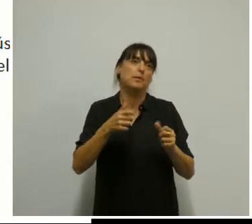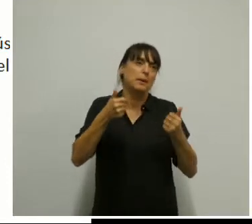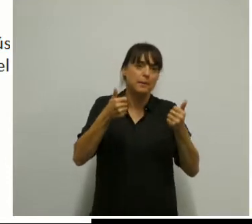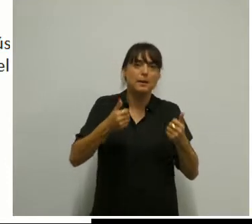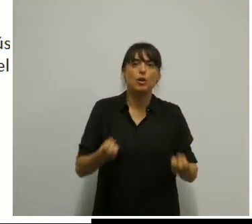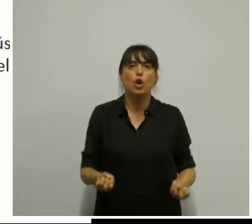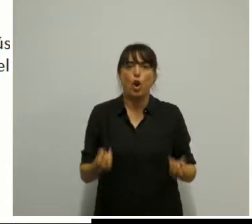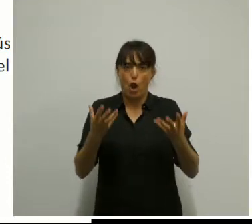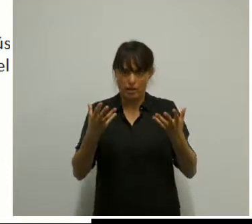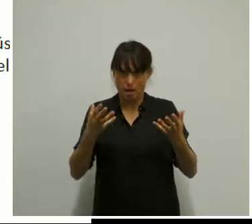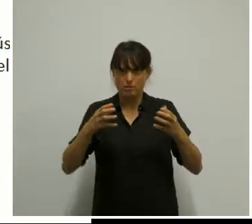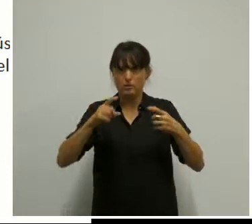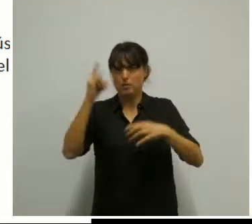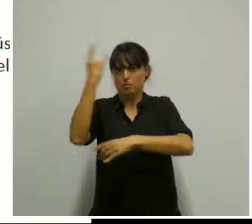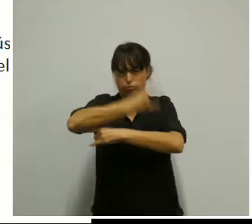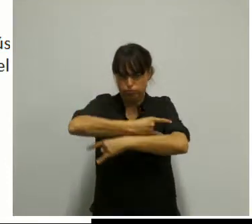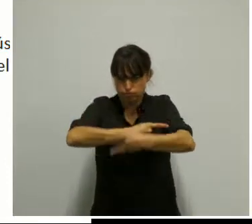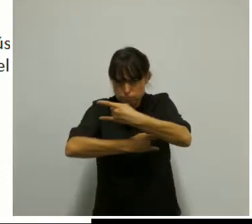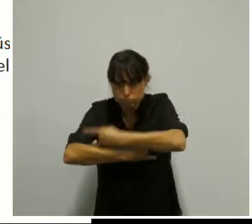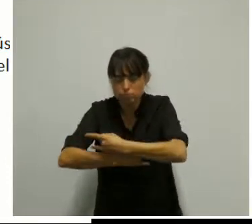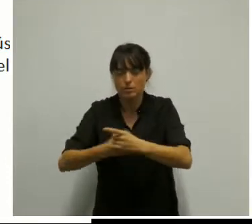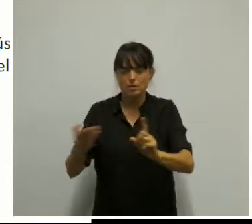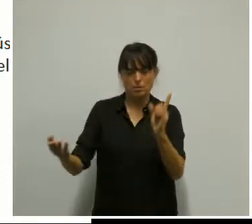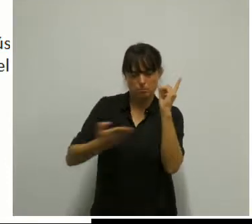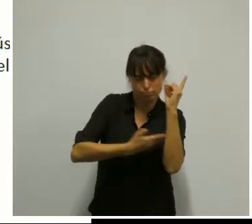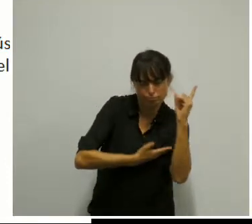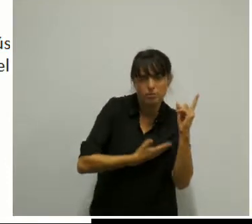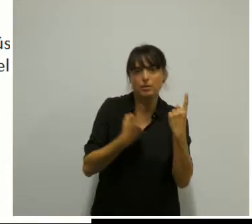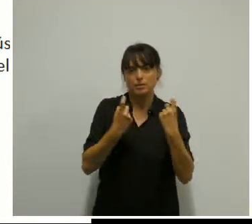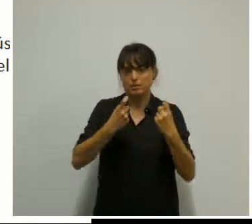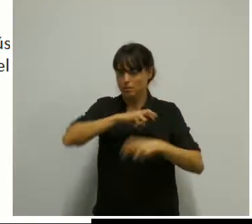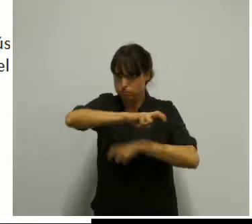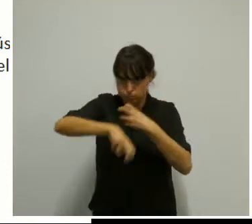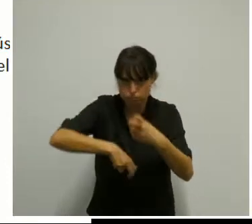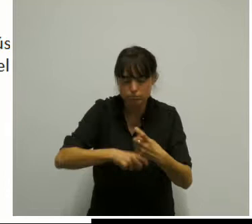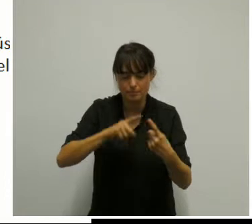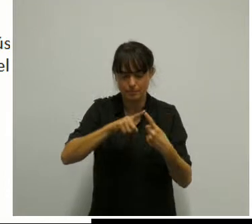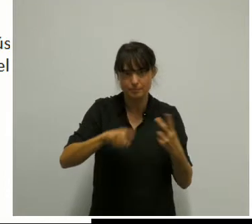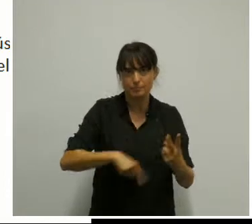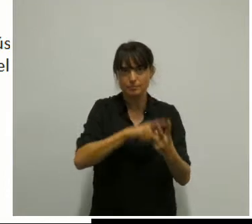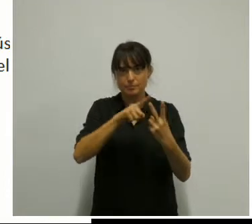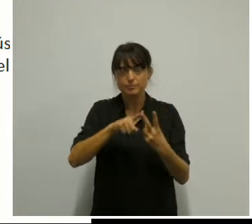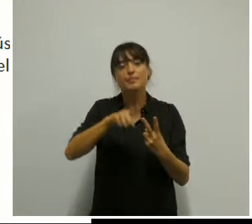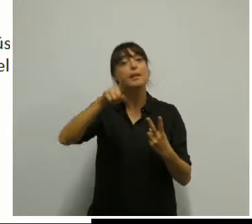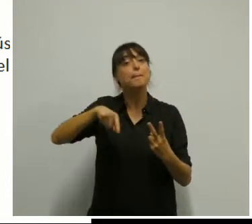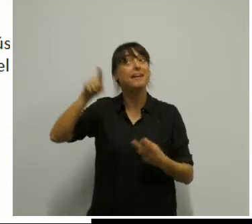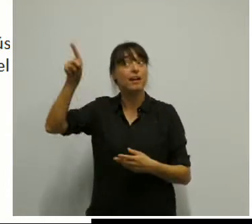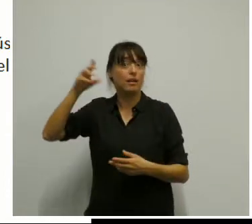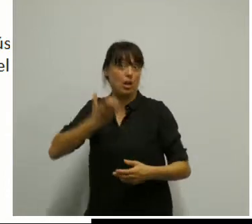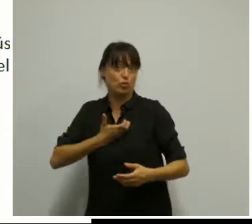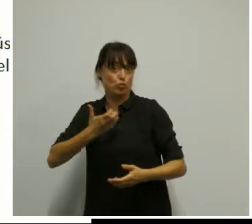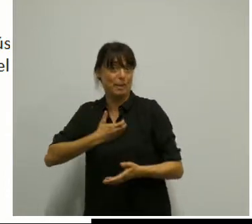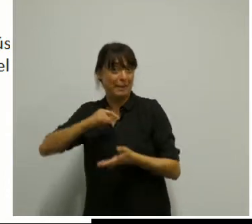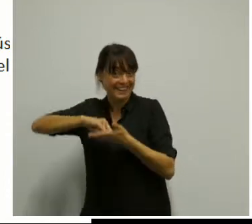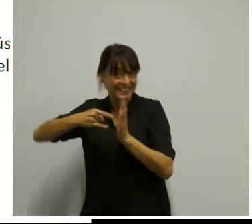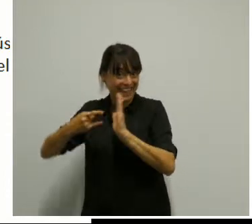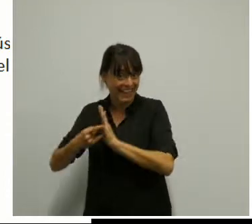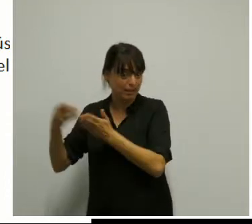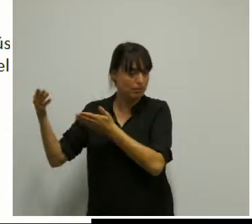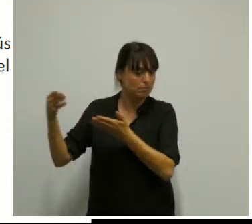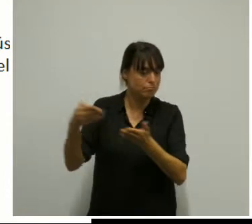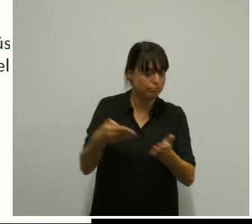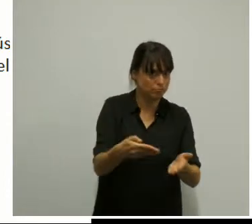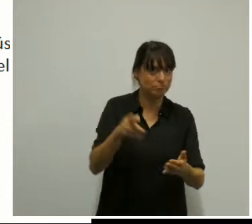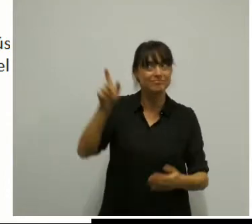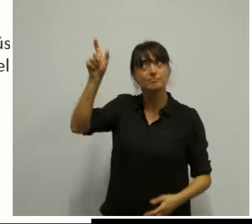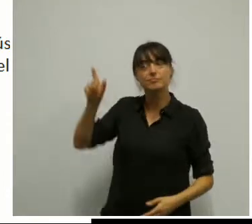tota una mica la història i el que necessitàvem. I després també ens va ajudar molt els tècnics del consorci, perquè hi havia la Marguerite Aricó,